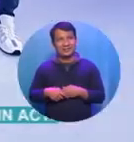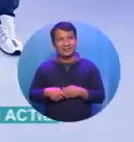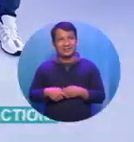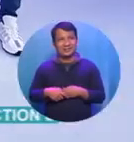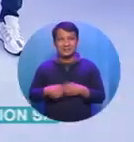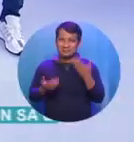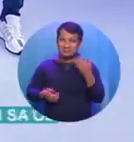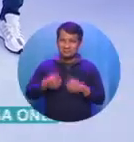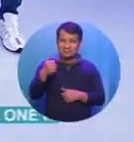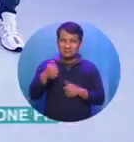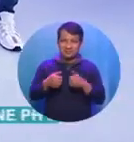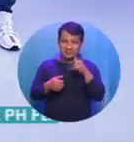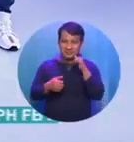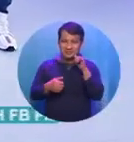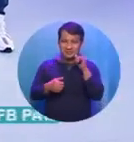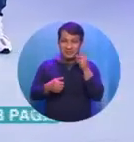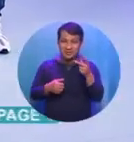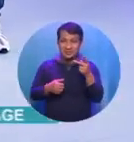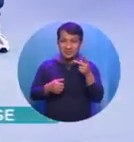Mukhang panalo si Yuki.